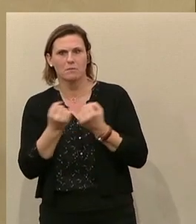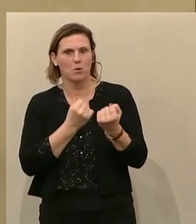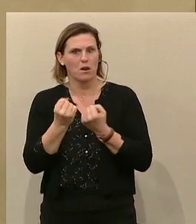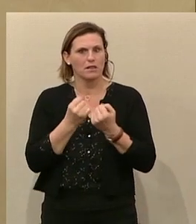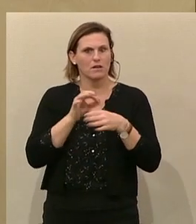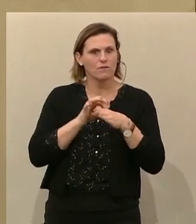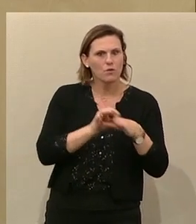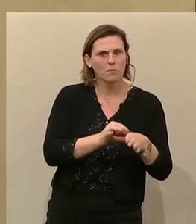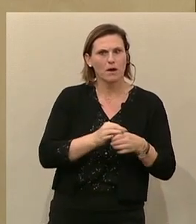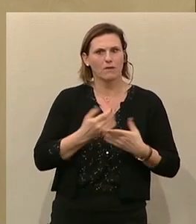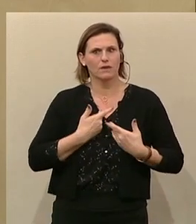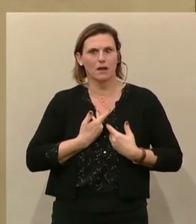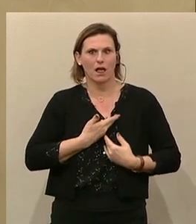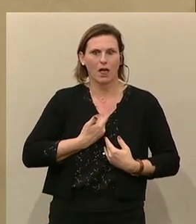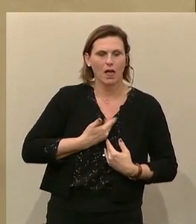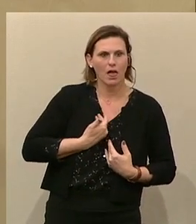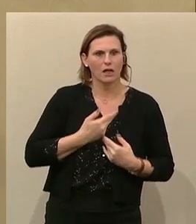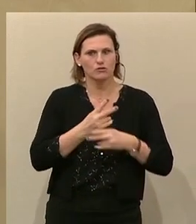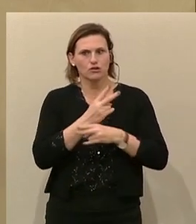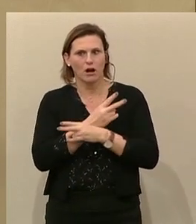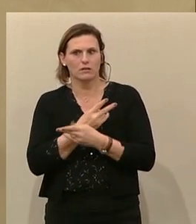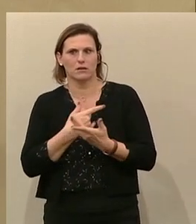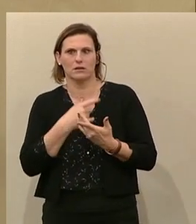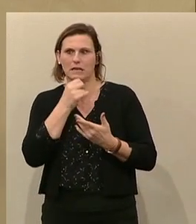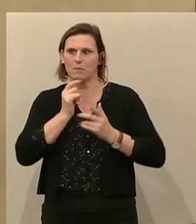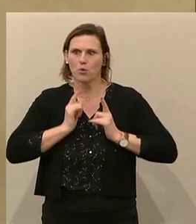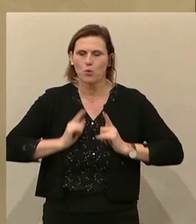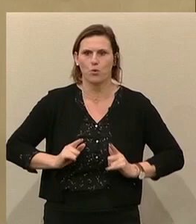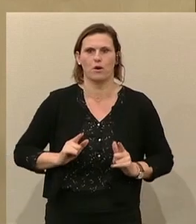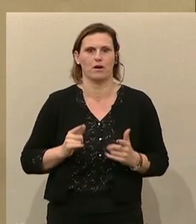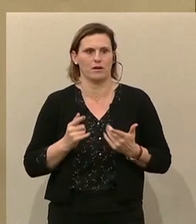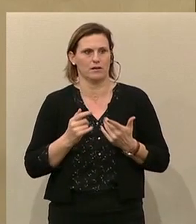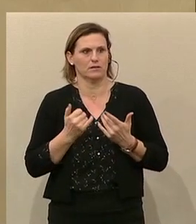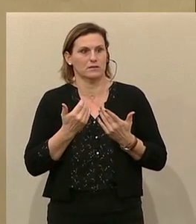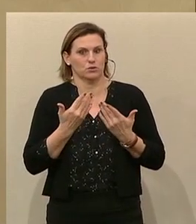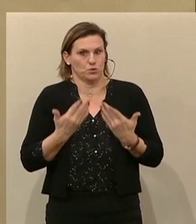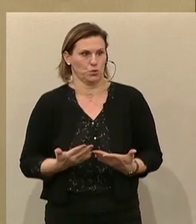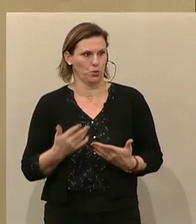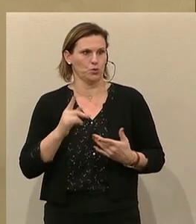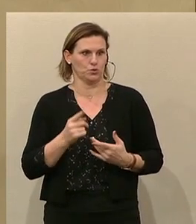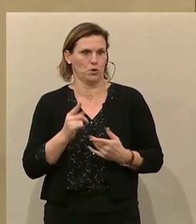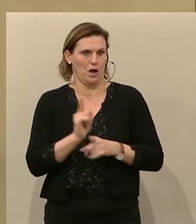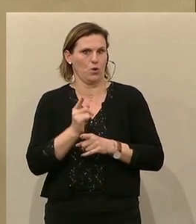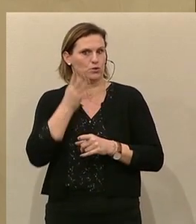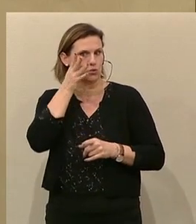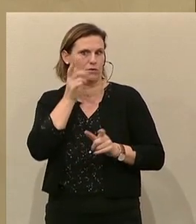mehr Unruhen zwischen den Mitgliedstaaten gibt. Und genau das, sehr geehrte Damen und Herren, muss in Zukunft verhindert